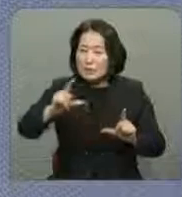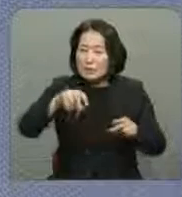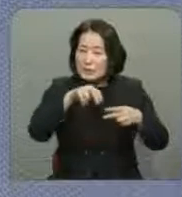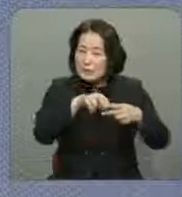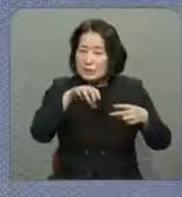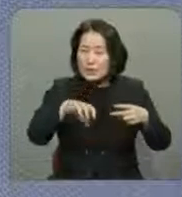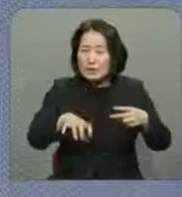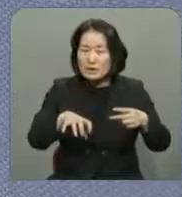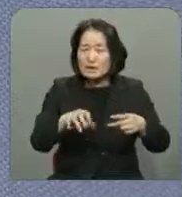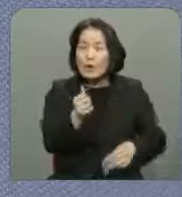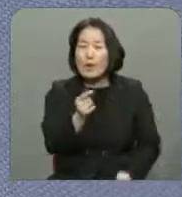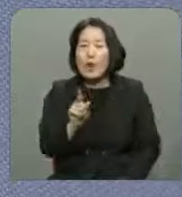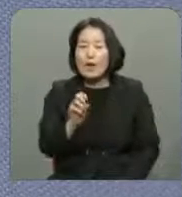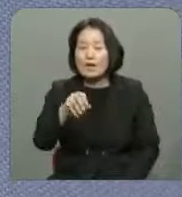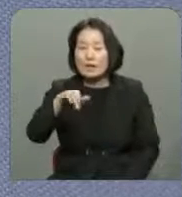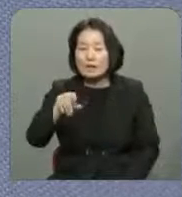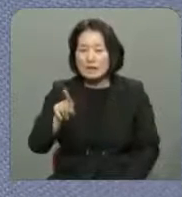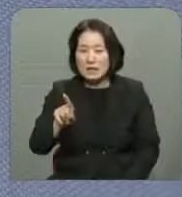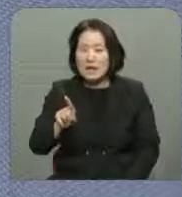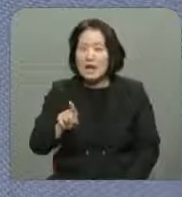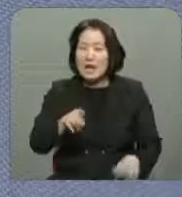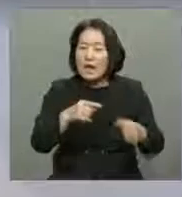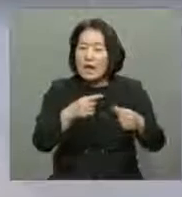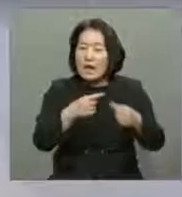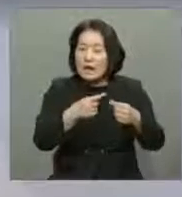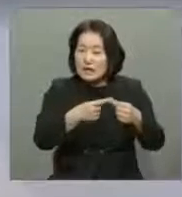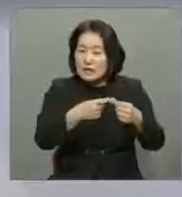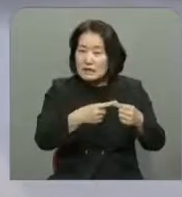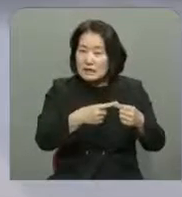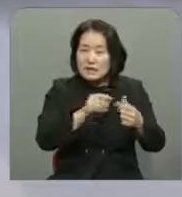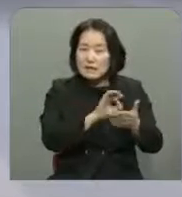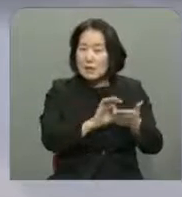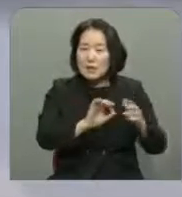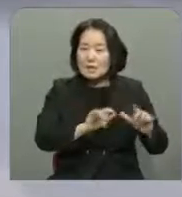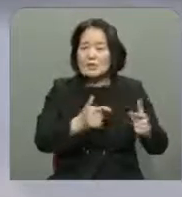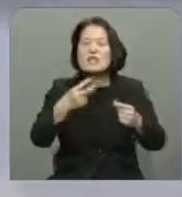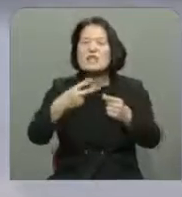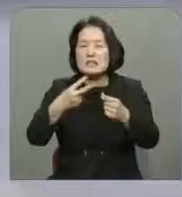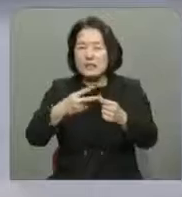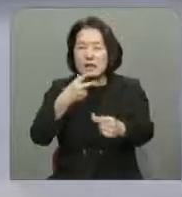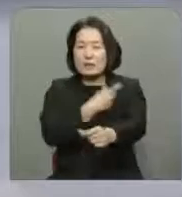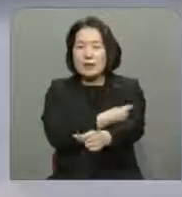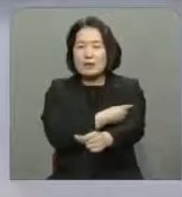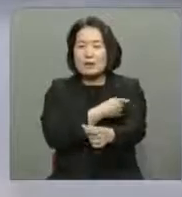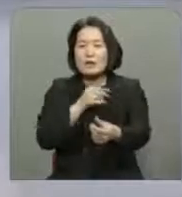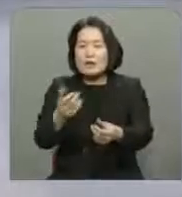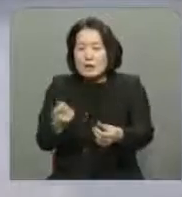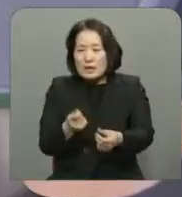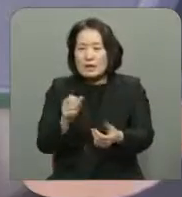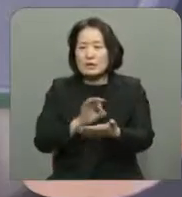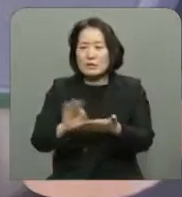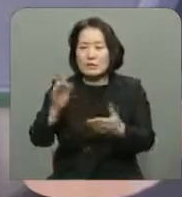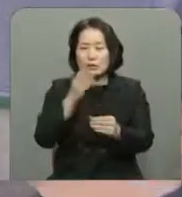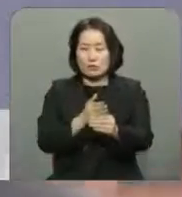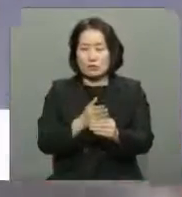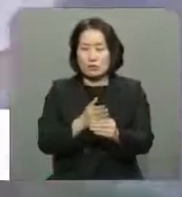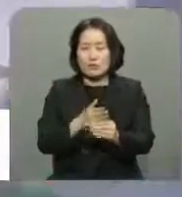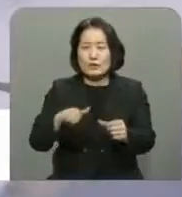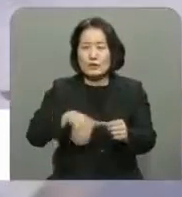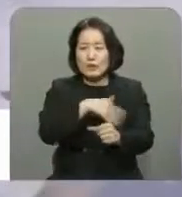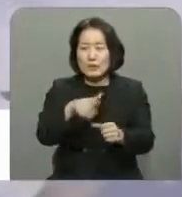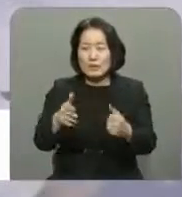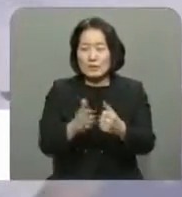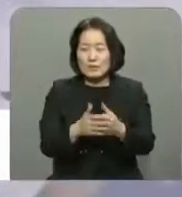화이자 백신 1차 접종 기간에 2회차 분을 미리 당겨서 썼기 때문으로 풀이됩니다. 사정이 이렇다 보니 강원도 내